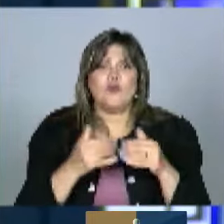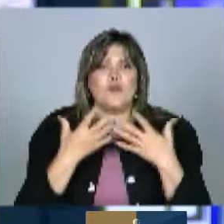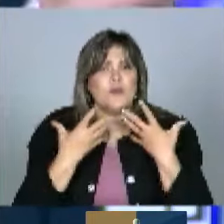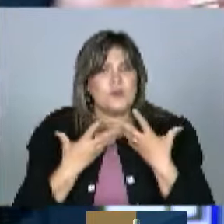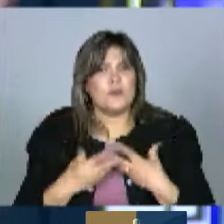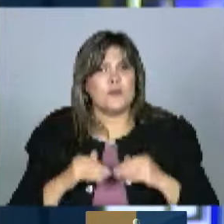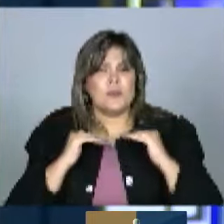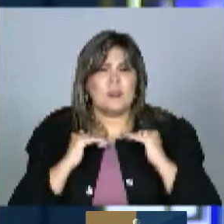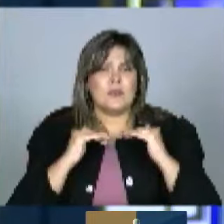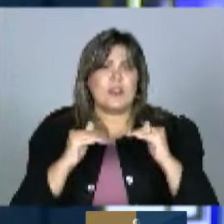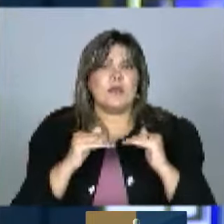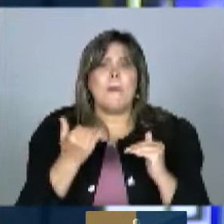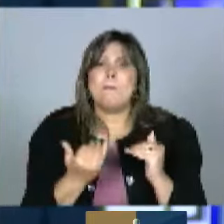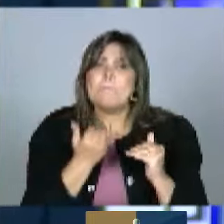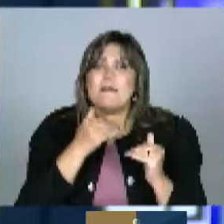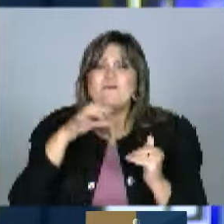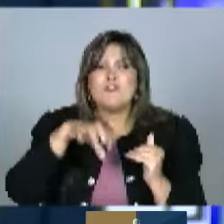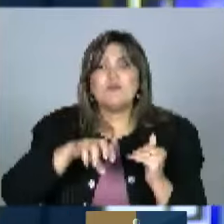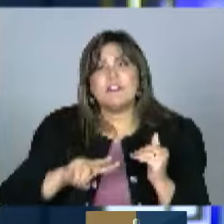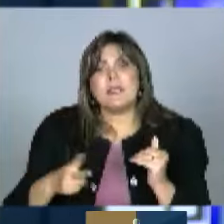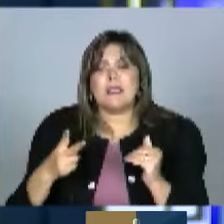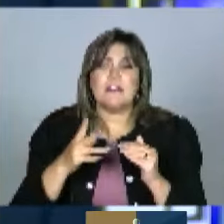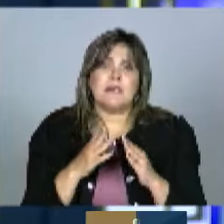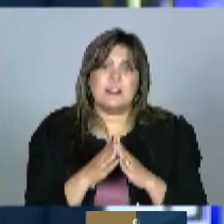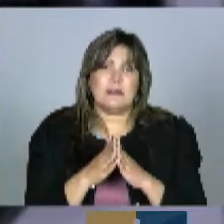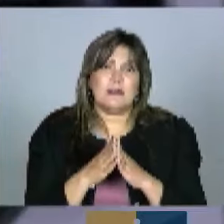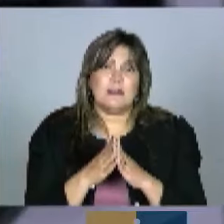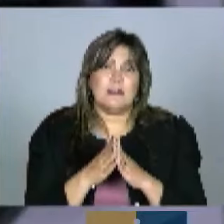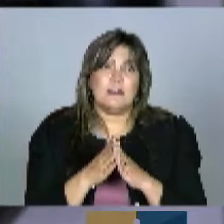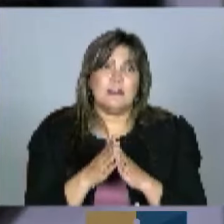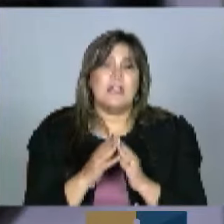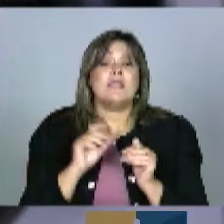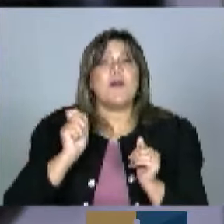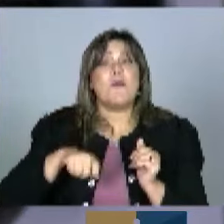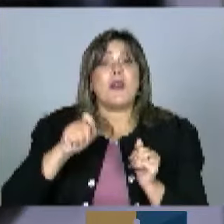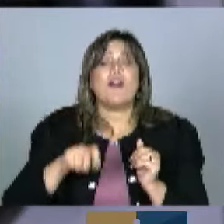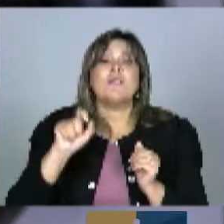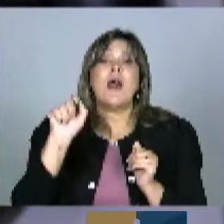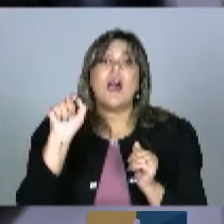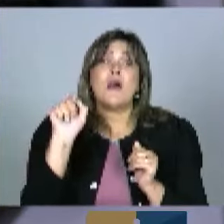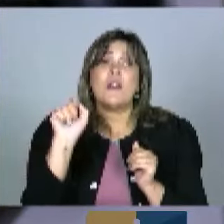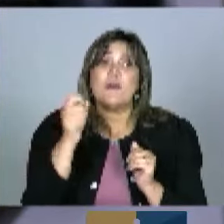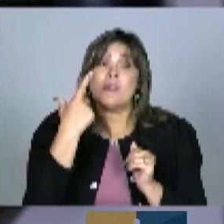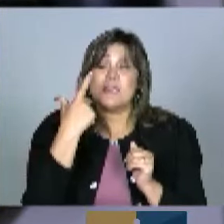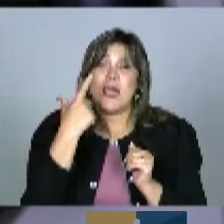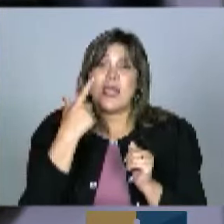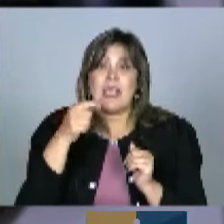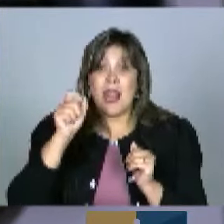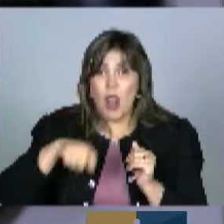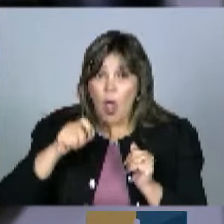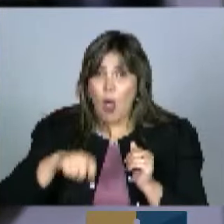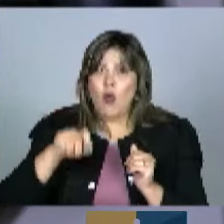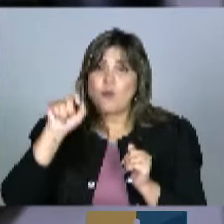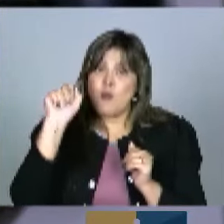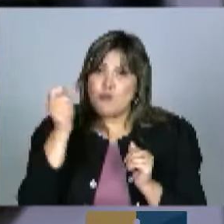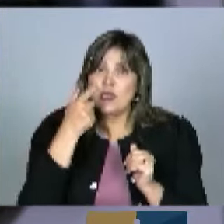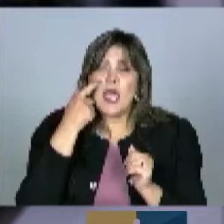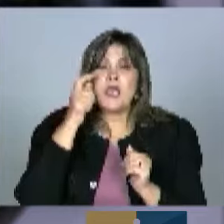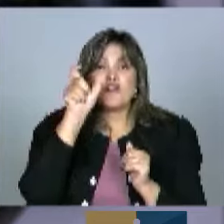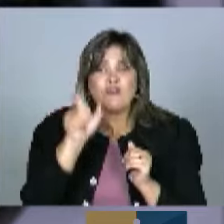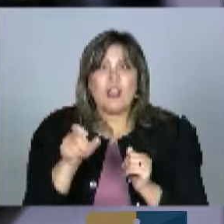ليس له مسكن اخر طيب بالنسبه للقضاء المستعجل سياده المستشار صدر حكم مستعجل لصالح